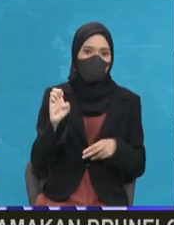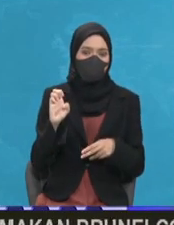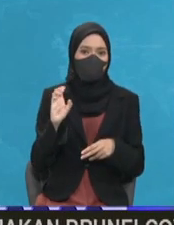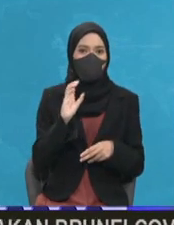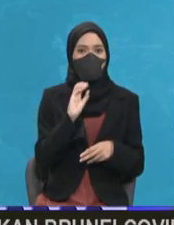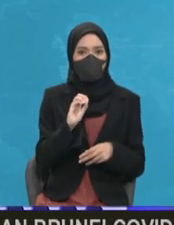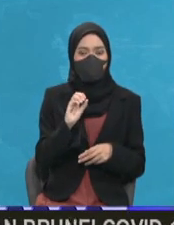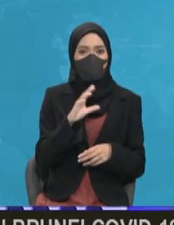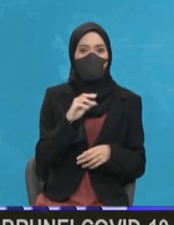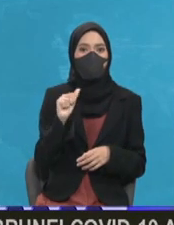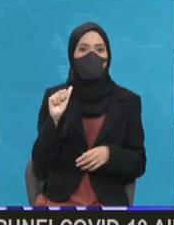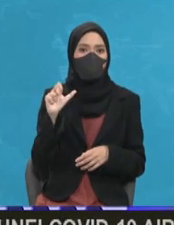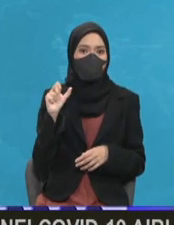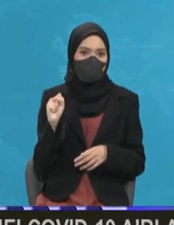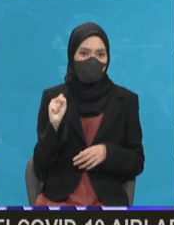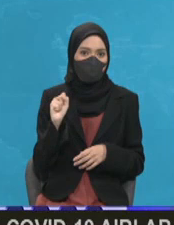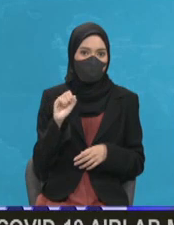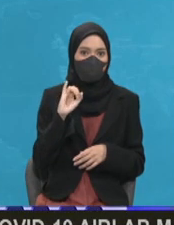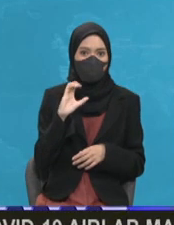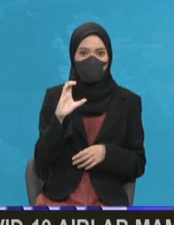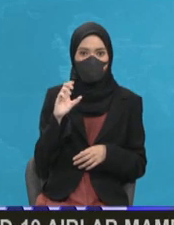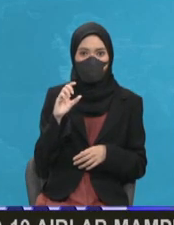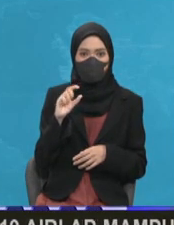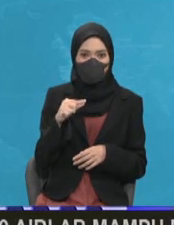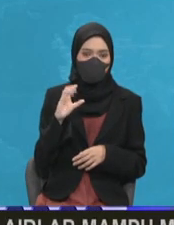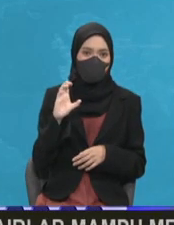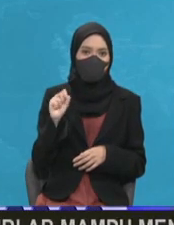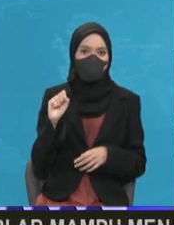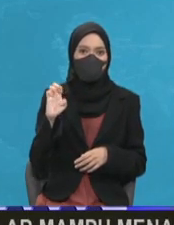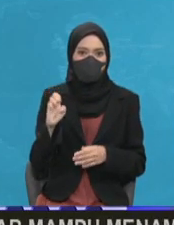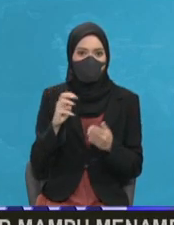dan ijhssi sesi Medan Jun